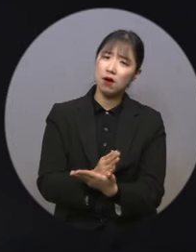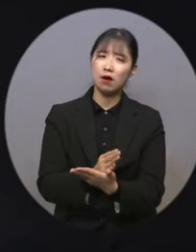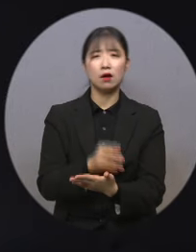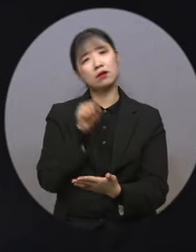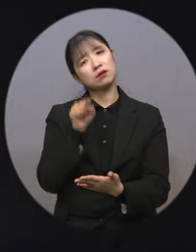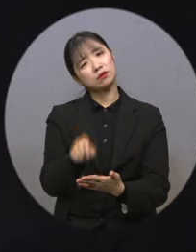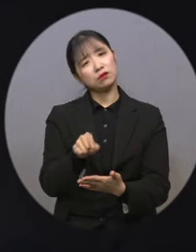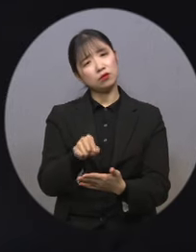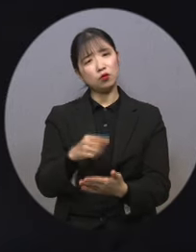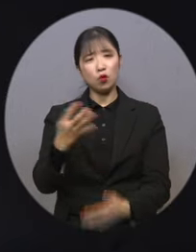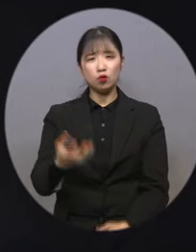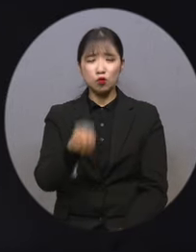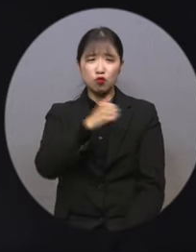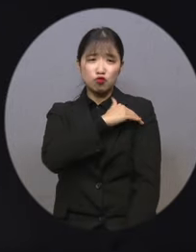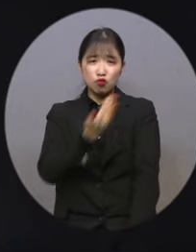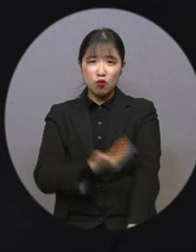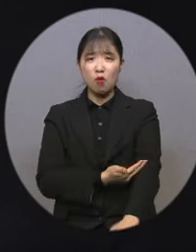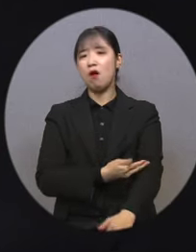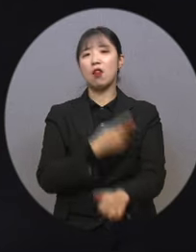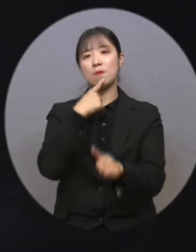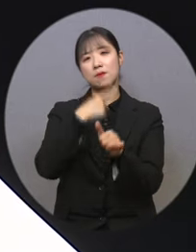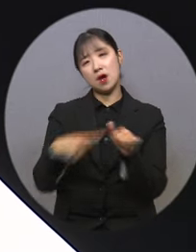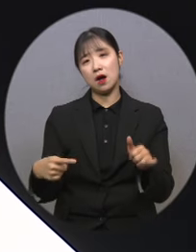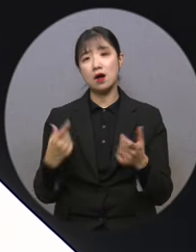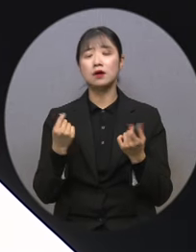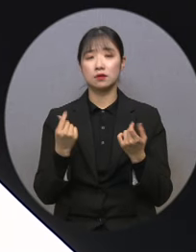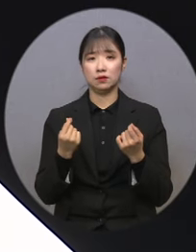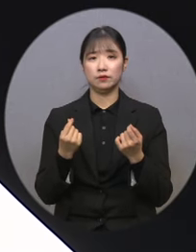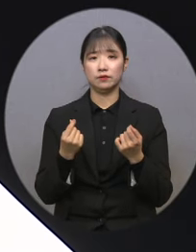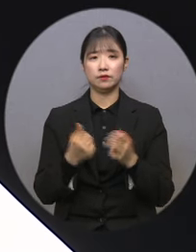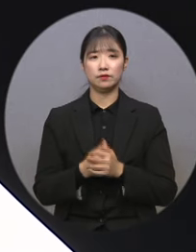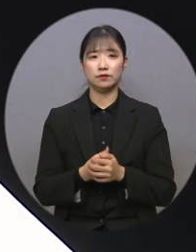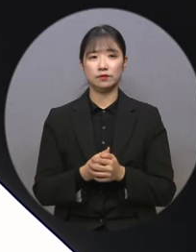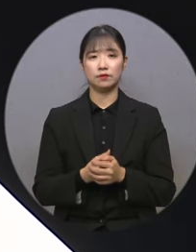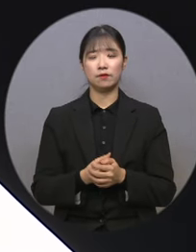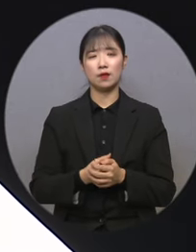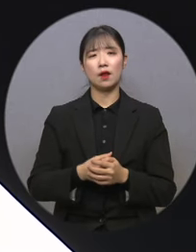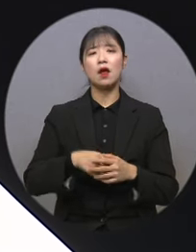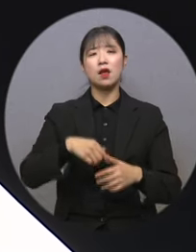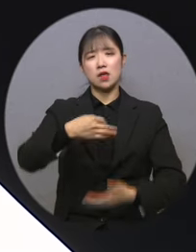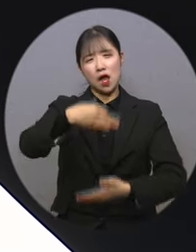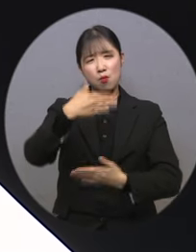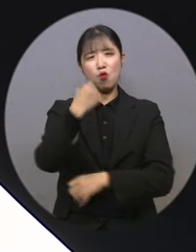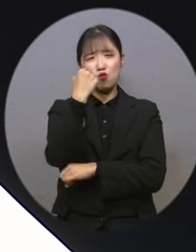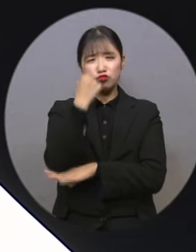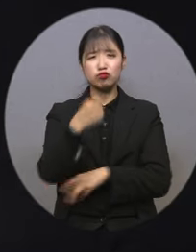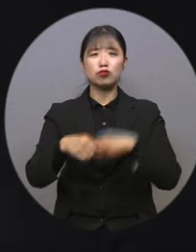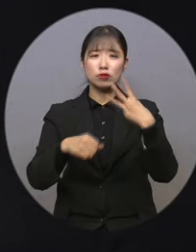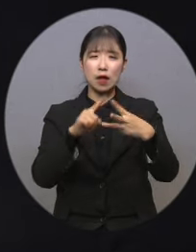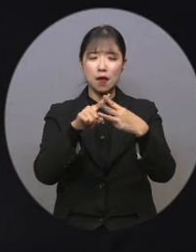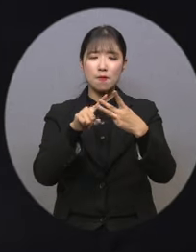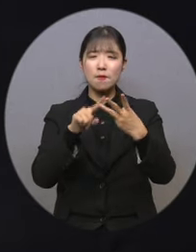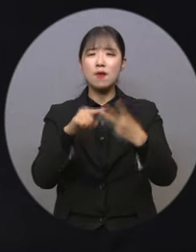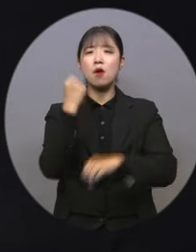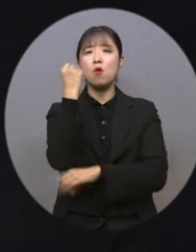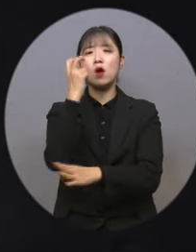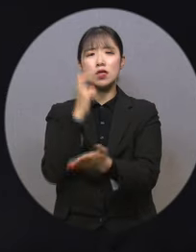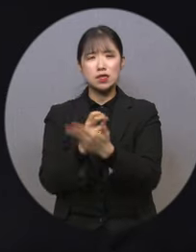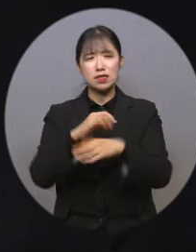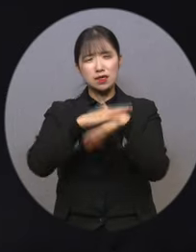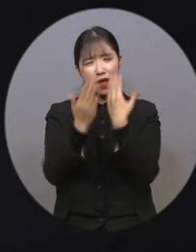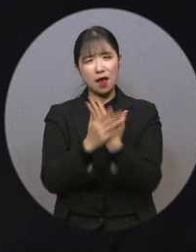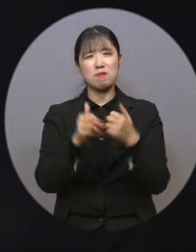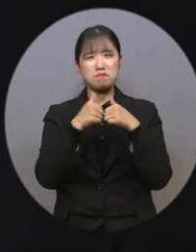이건 소유권에 도전하는 겁니다. 그러니까 이게 자본주의의 3대 원칙을 송두리째 어기고 민주주의의 3대